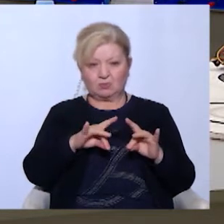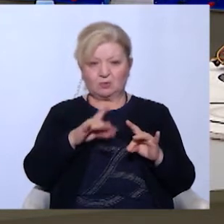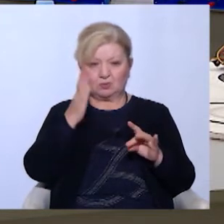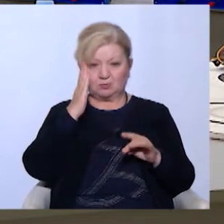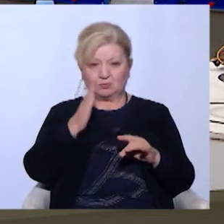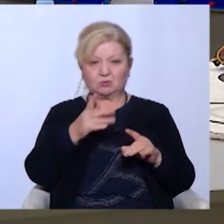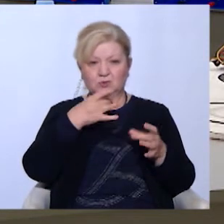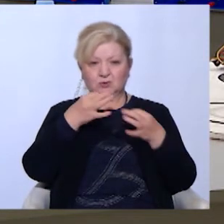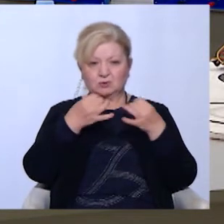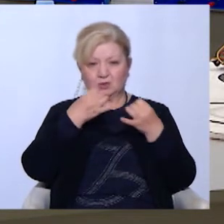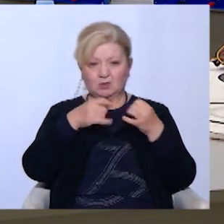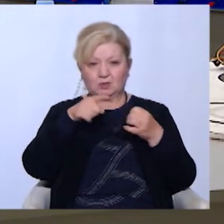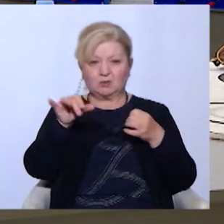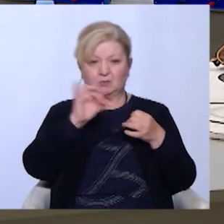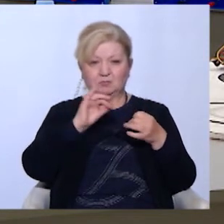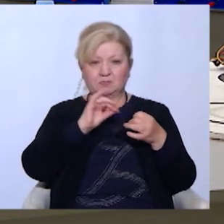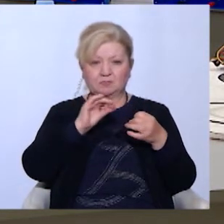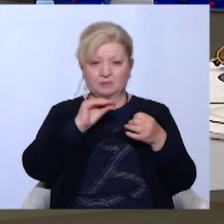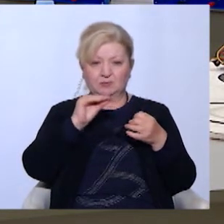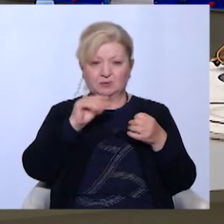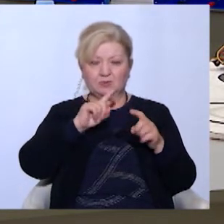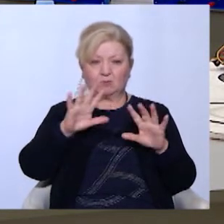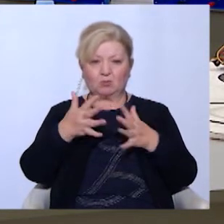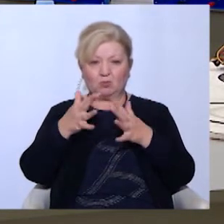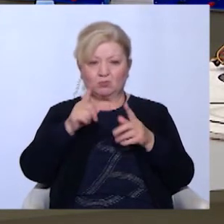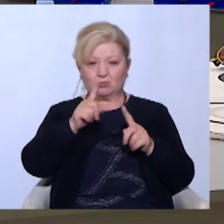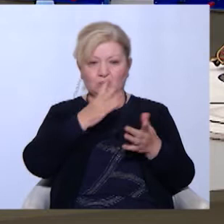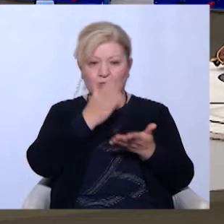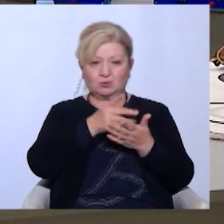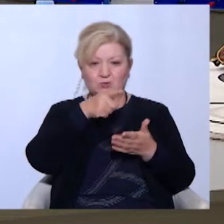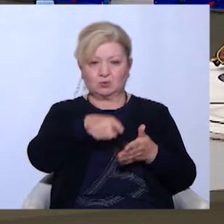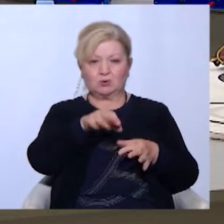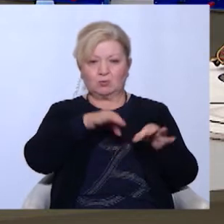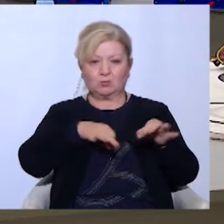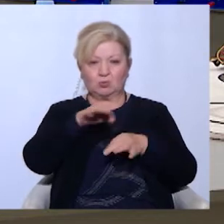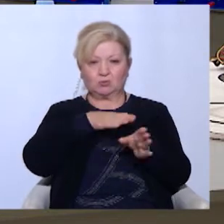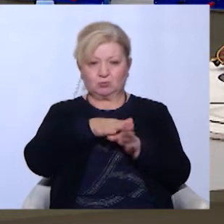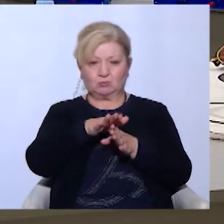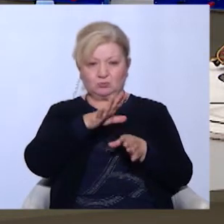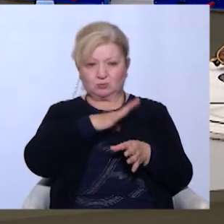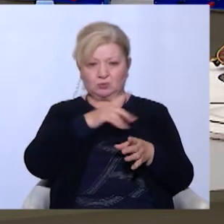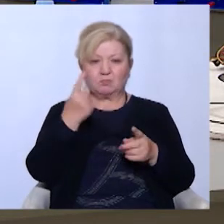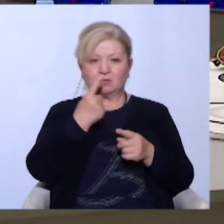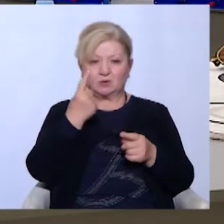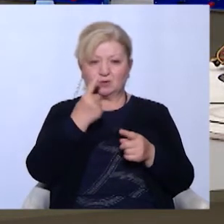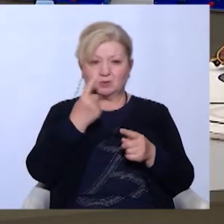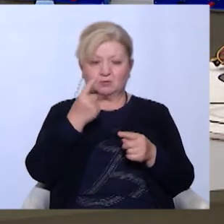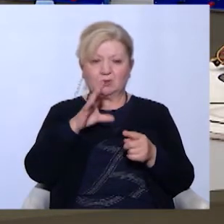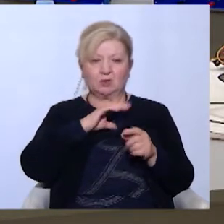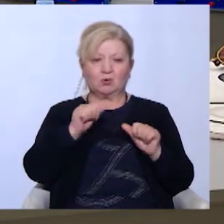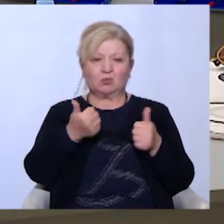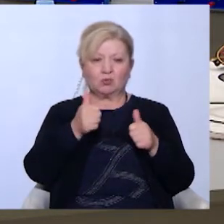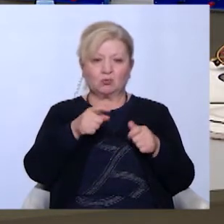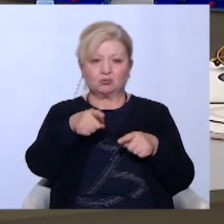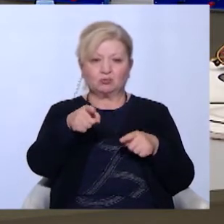შედის, მაგრამ გვექნება საუბარი იმ ფიზიკაზე, იმ მოვლენებზე, რომელიც მოცემულ პროექტში განხორციელდა. პირველი